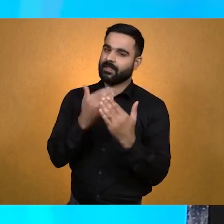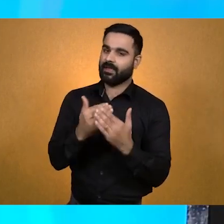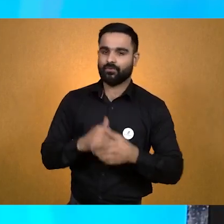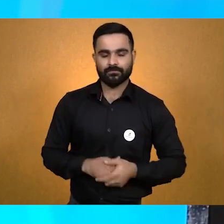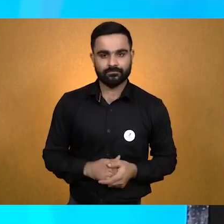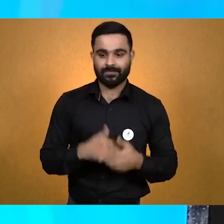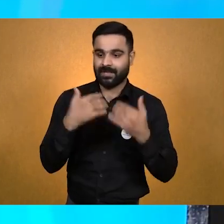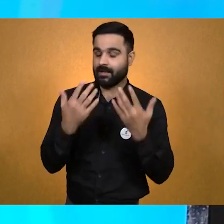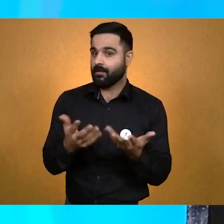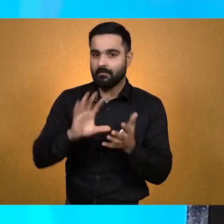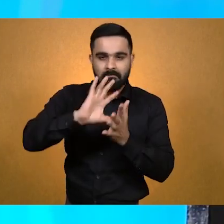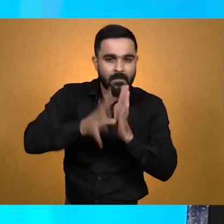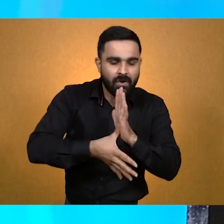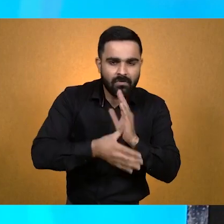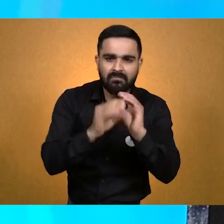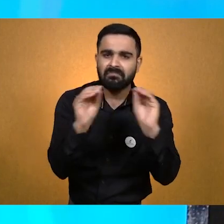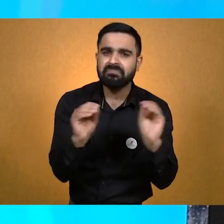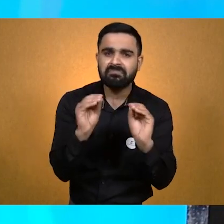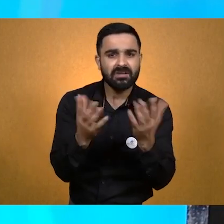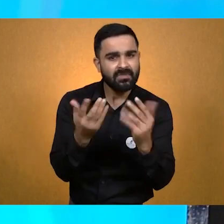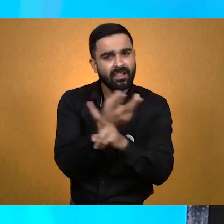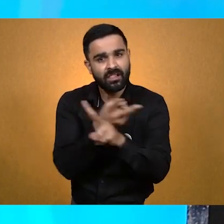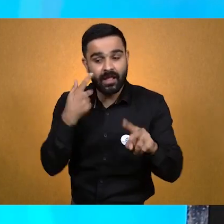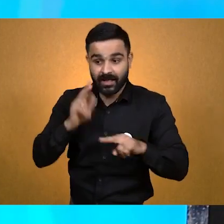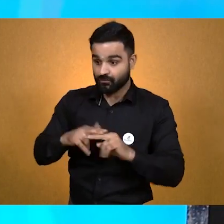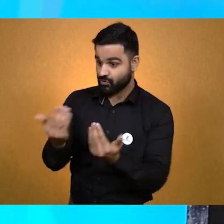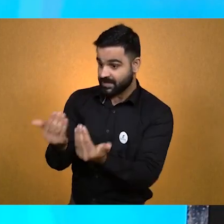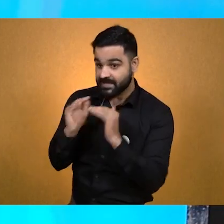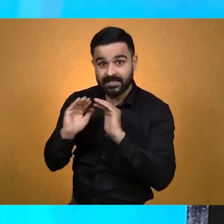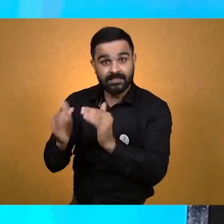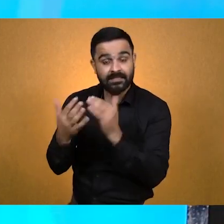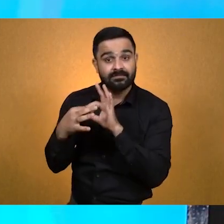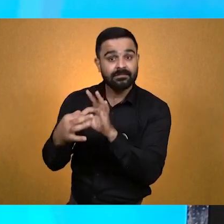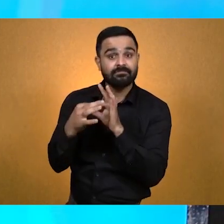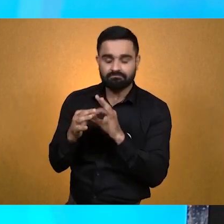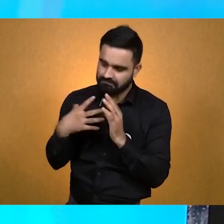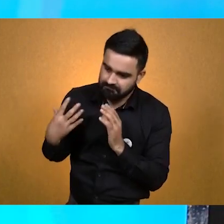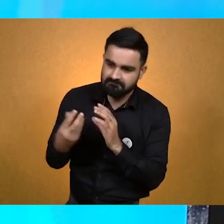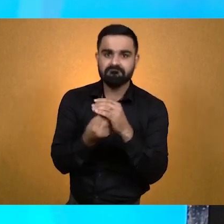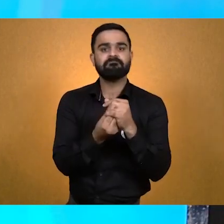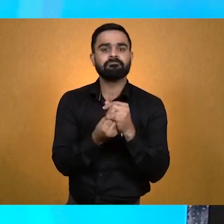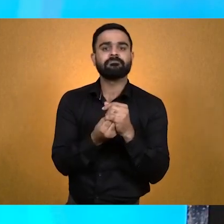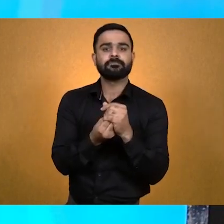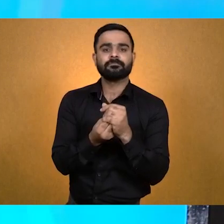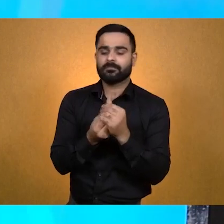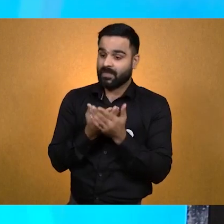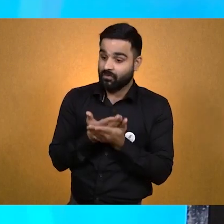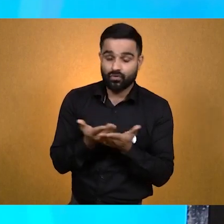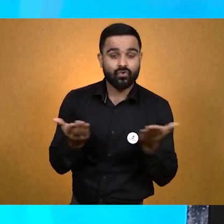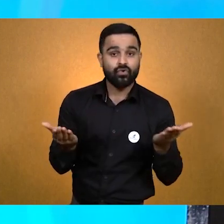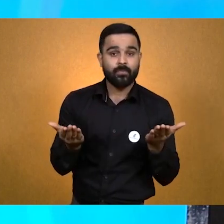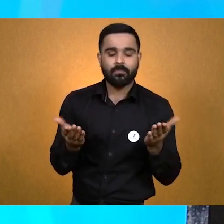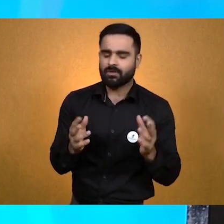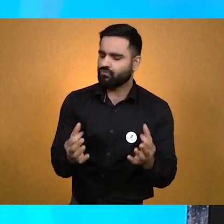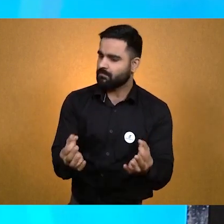धन्यवाद। नामुमकिन कुछ भी नहीं है। अगर हम सब एक दूसरे के साथ हैं तो एक साथ मिलकर हम सभी के लिए